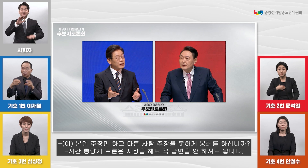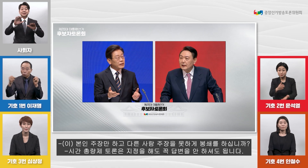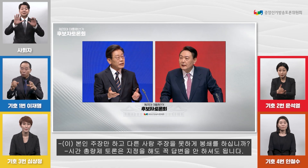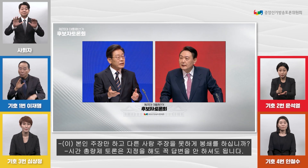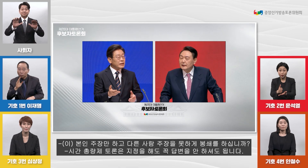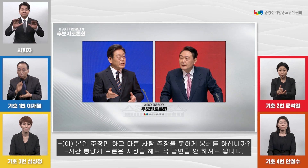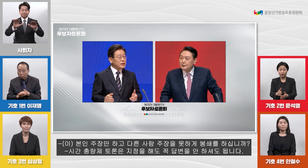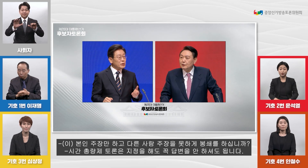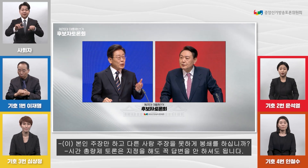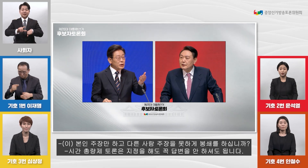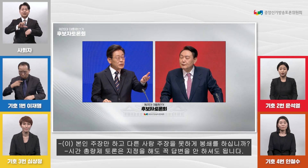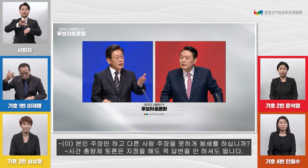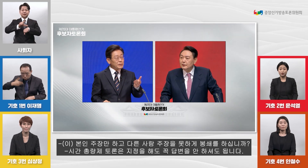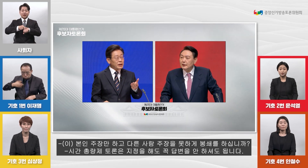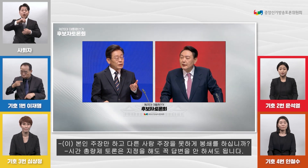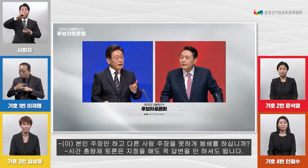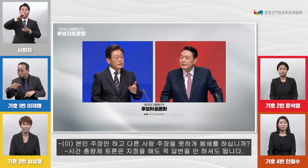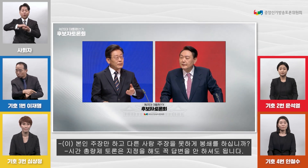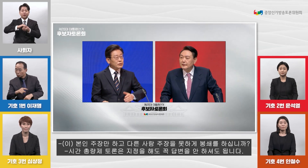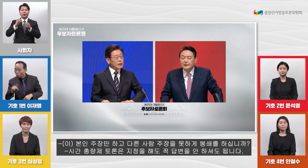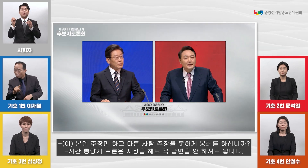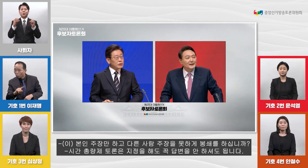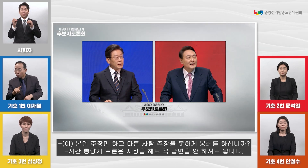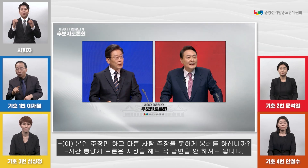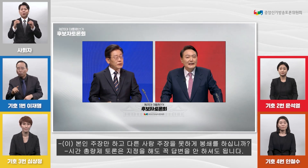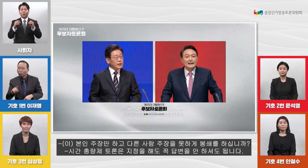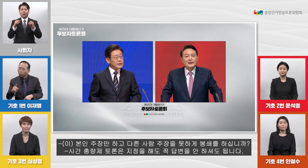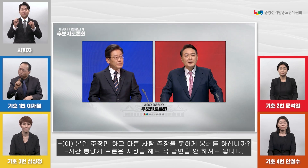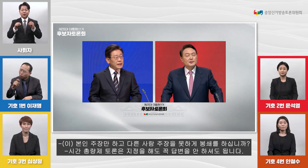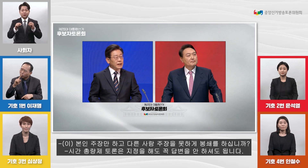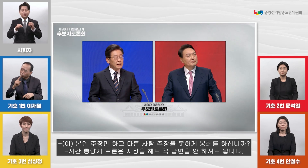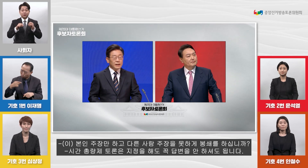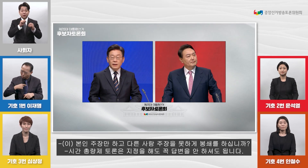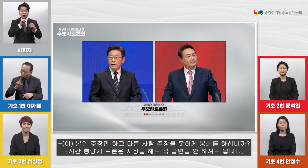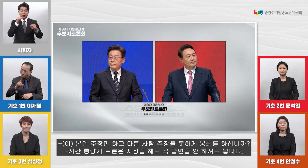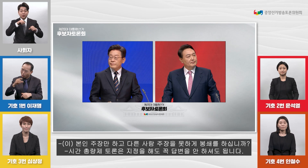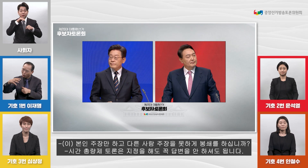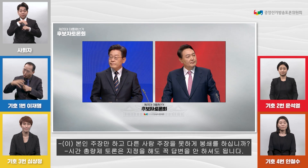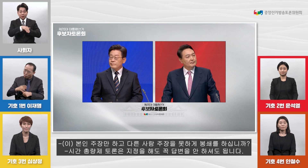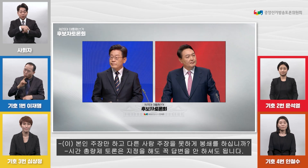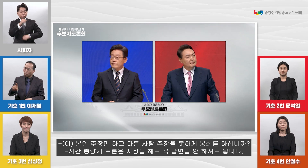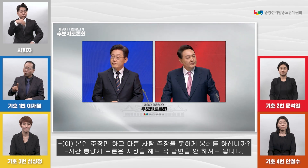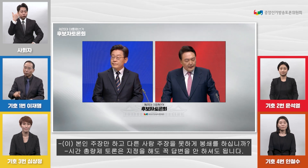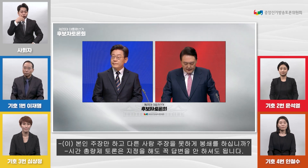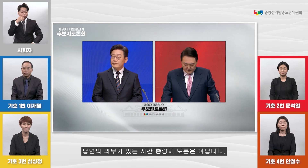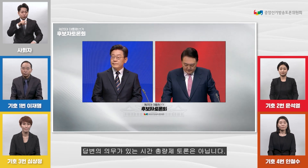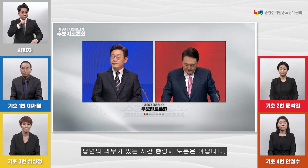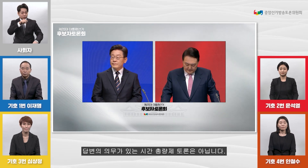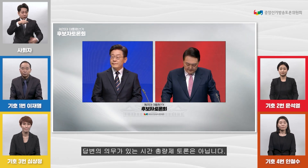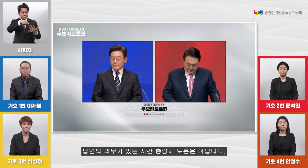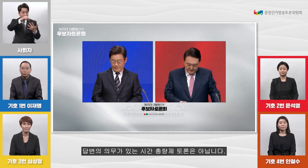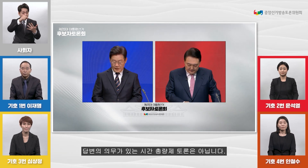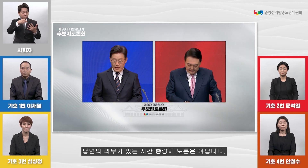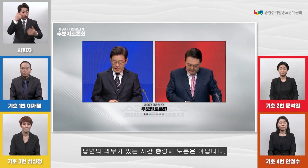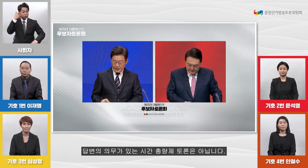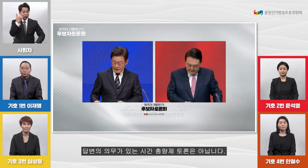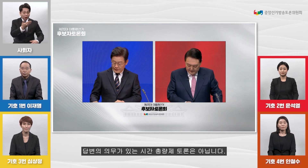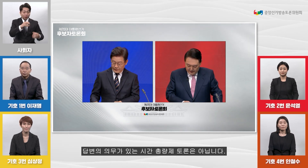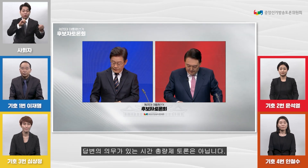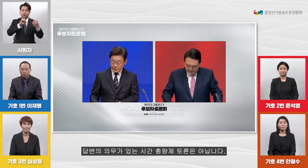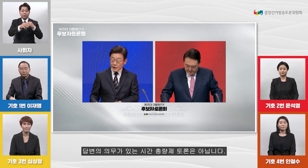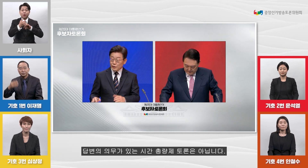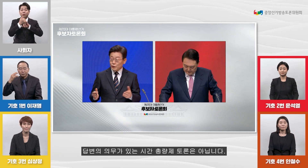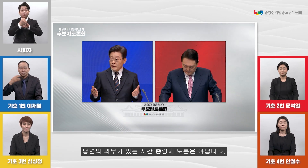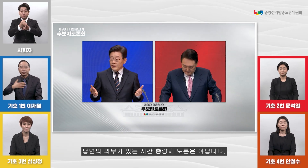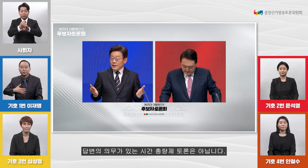마십시오. 시간 총량제 토론은 본인 주장만 하고 다른 사람 주장을 못하게 지정을 봉쇄를 해도 하십니까? 꼭 답변을 안 하셔도 됩니다. 답변의 의무가 있는 시간